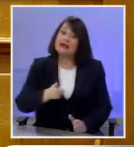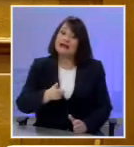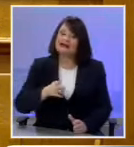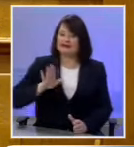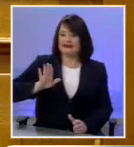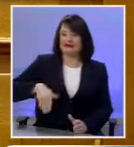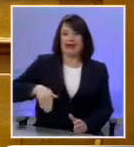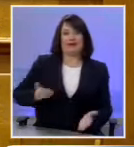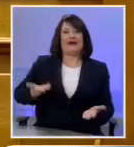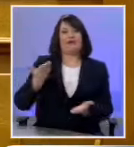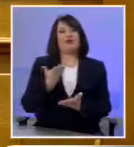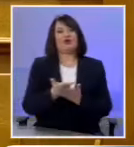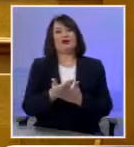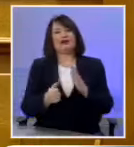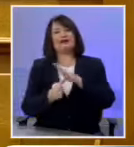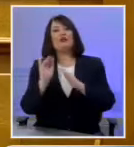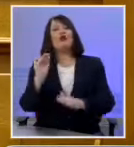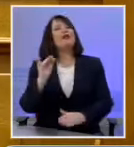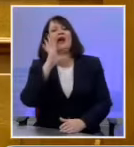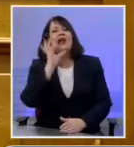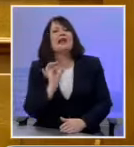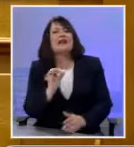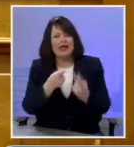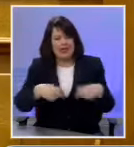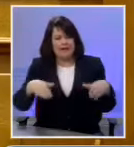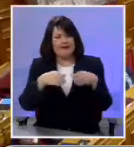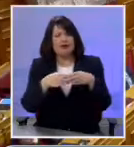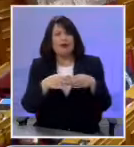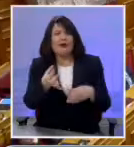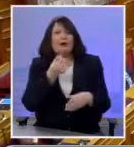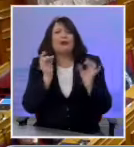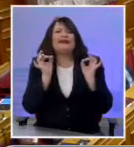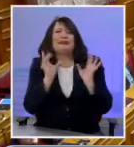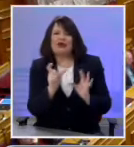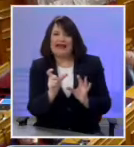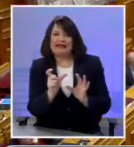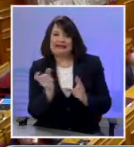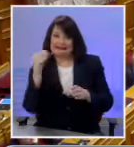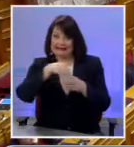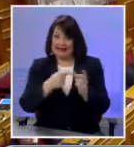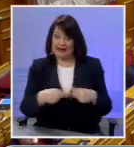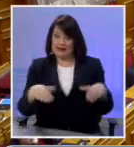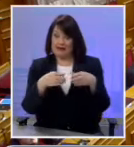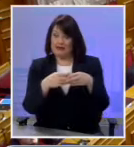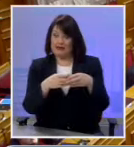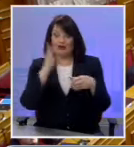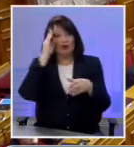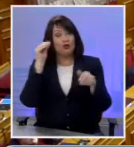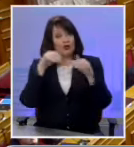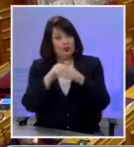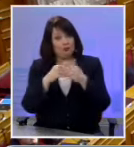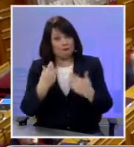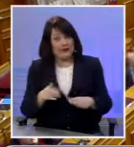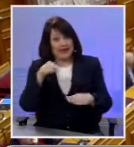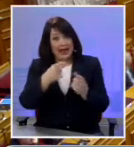και μια τελευταία πρόταση στον κύριο Πρόεδρο, αλήθεια κύριε Πρόεδρε, για την Επιτροπή δεν άκουσα λέξη. θα εντάξετε και τη δικιά σας ανακεφαλοποίηση